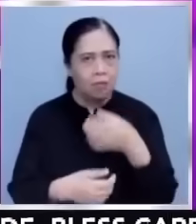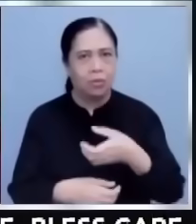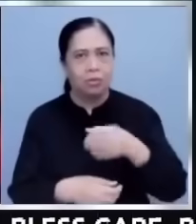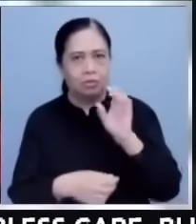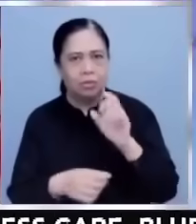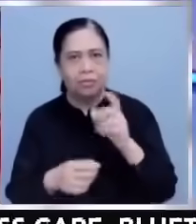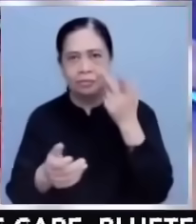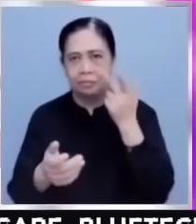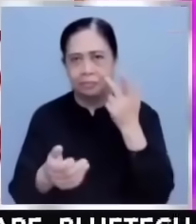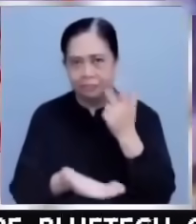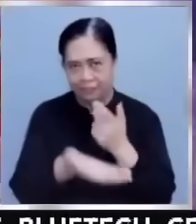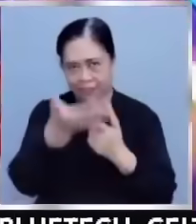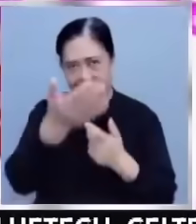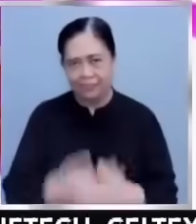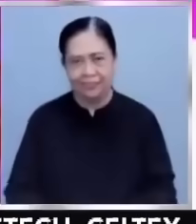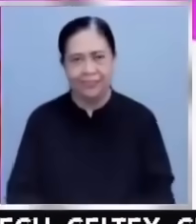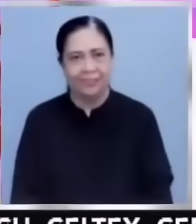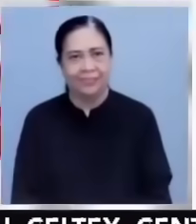out!